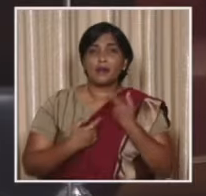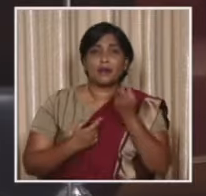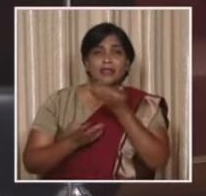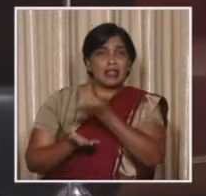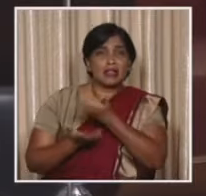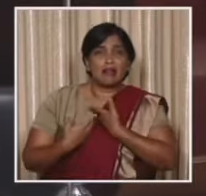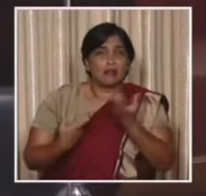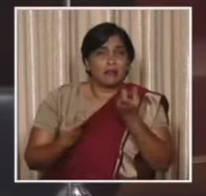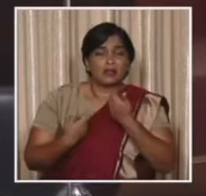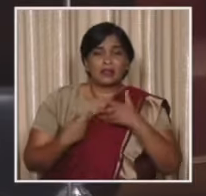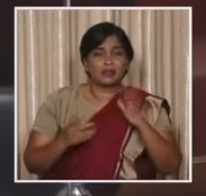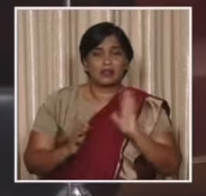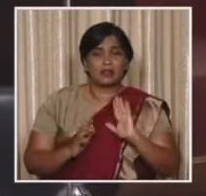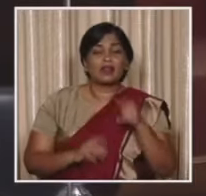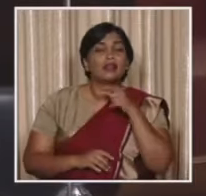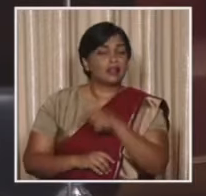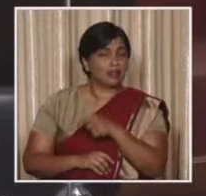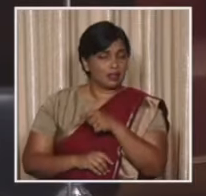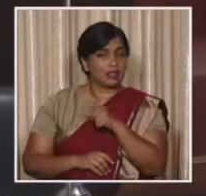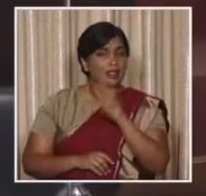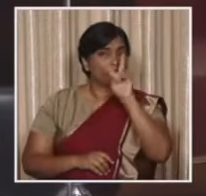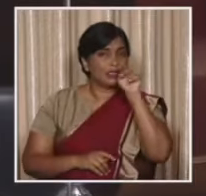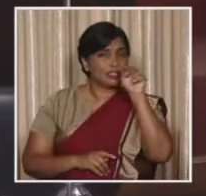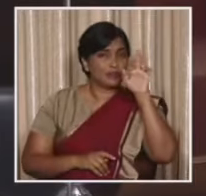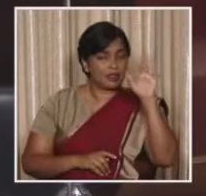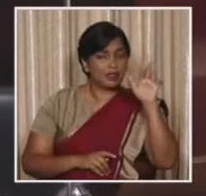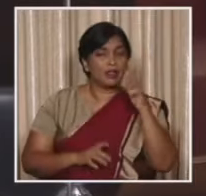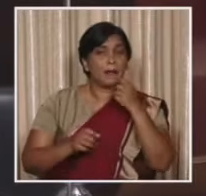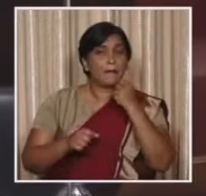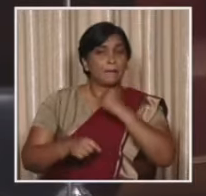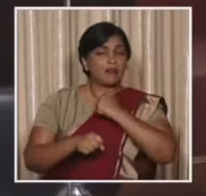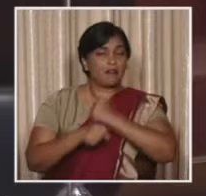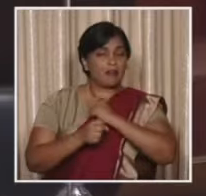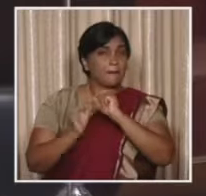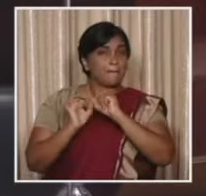නෙවෙයි. ඒ භාණ්ඩාගාර බිල්පත්වල